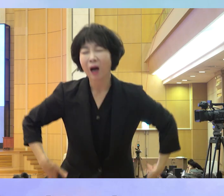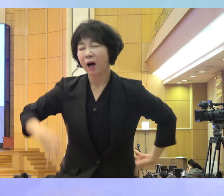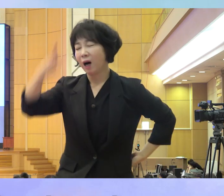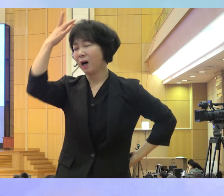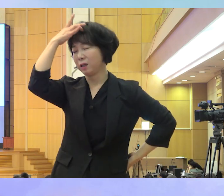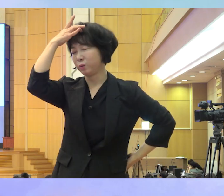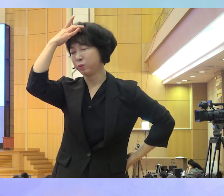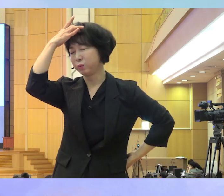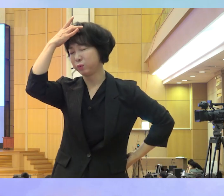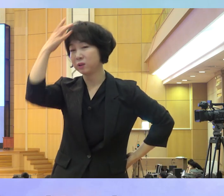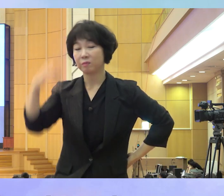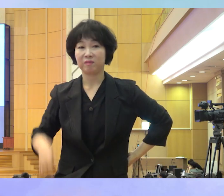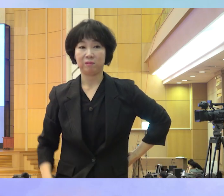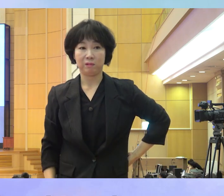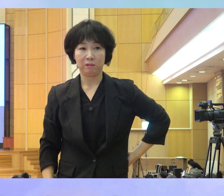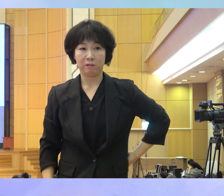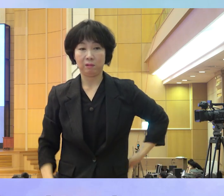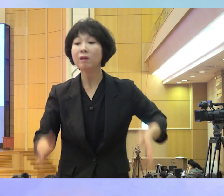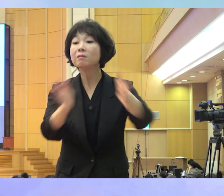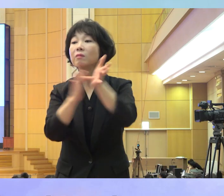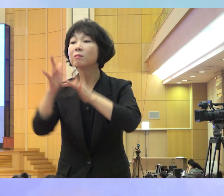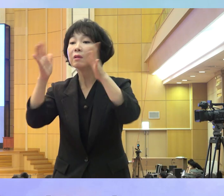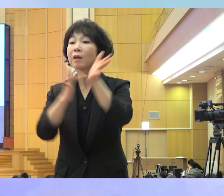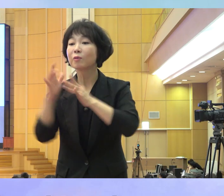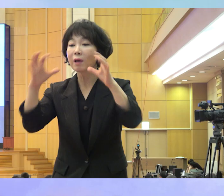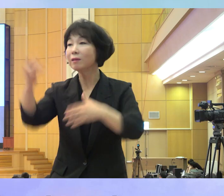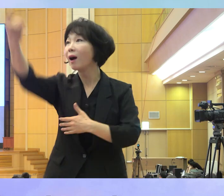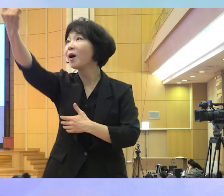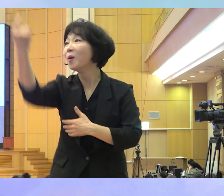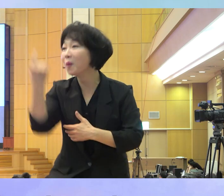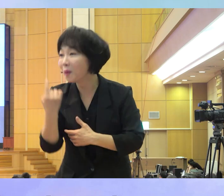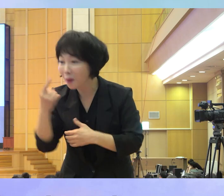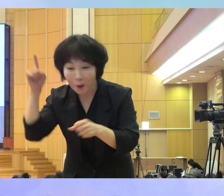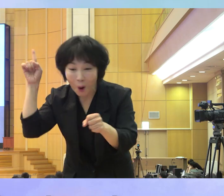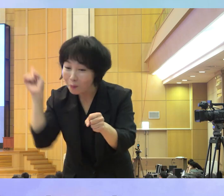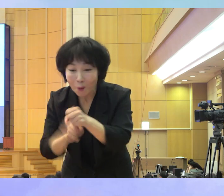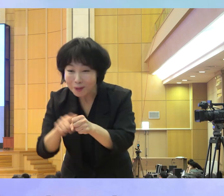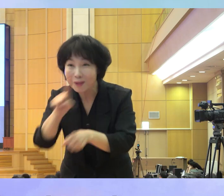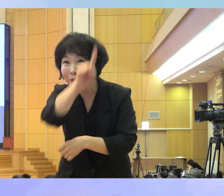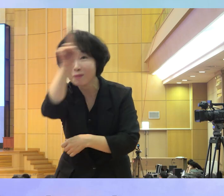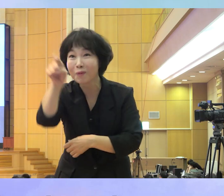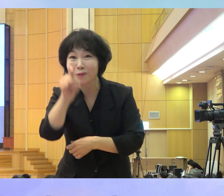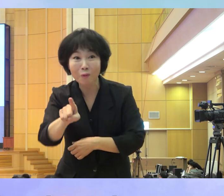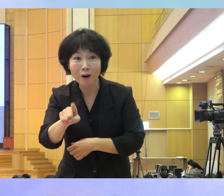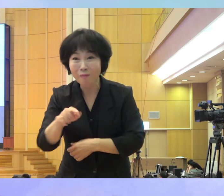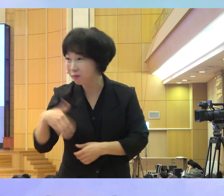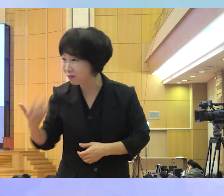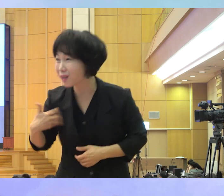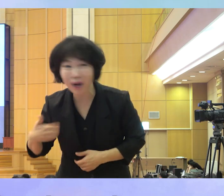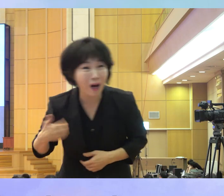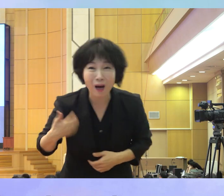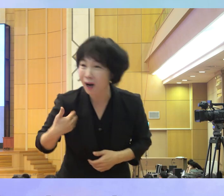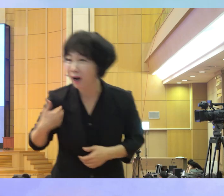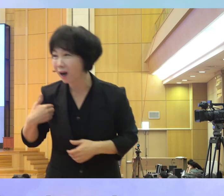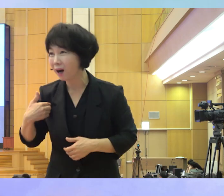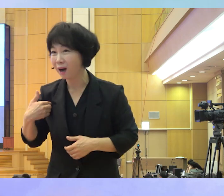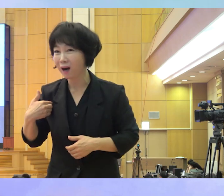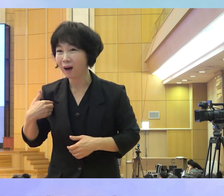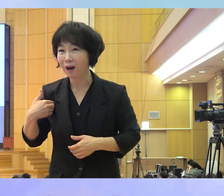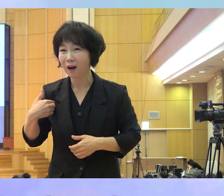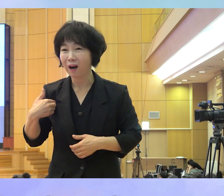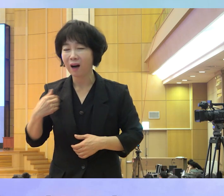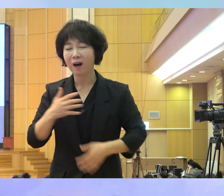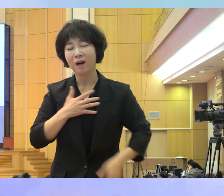못하고, 예수님이 이 땅에 왜 오셨는지, 하나님이 예수님 이 땅에 왜 그리스도로 보냈는지, 이러한 진리의